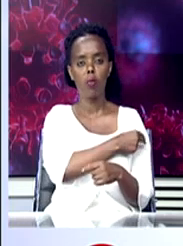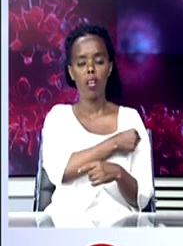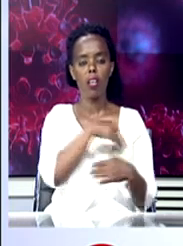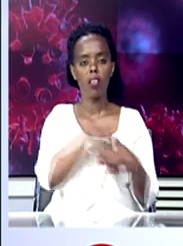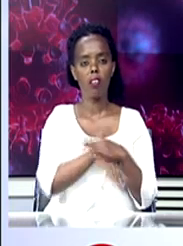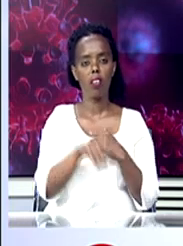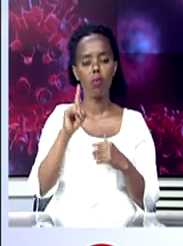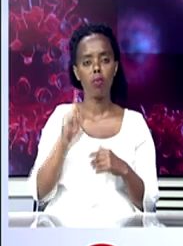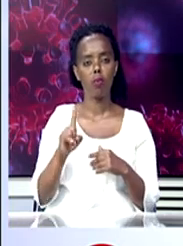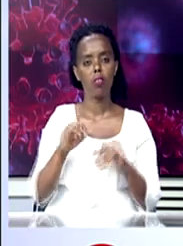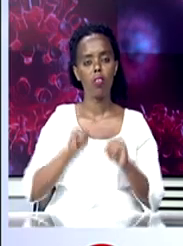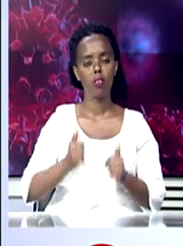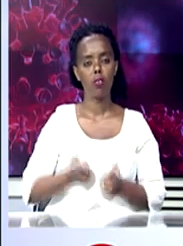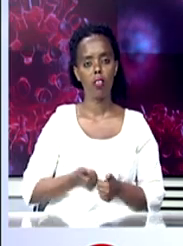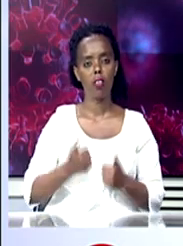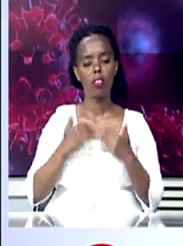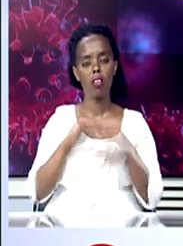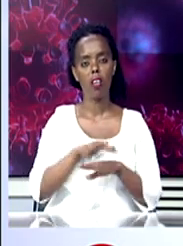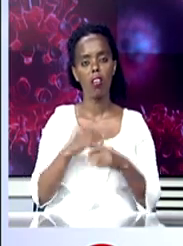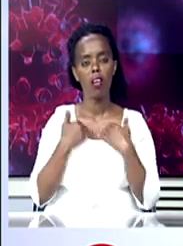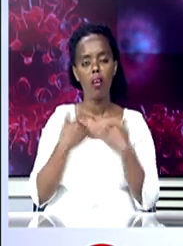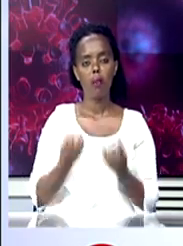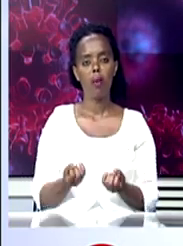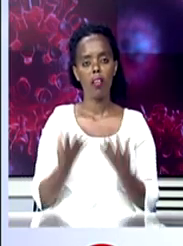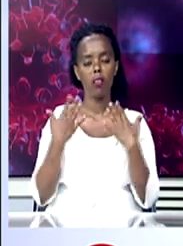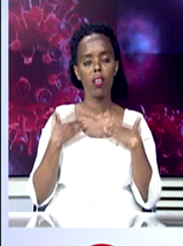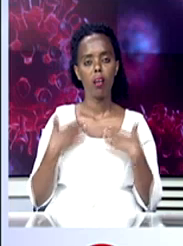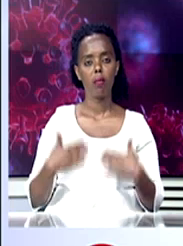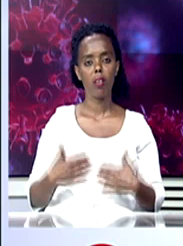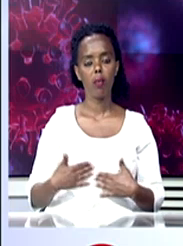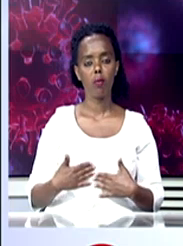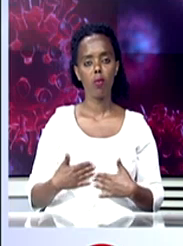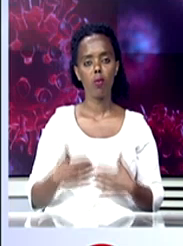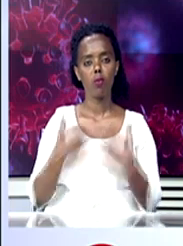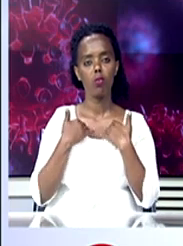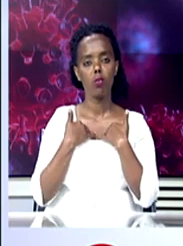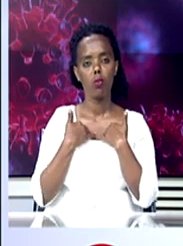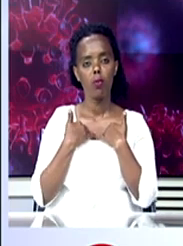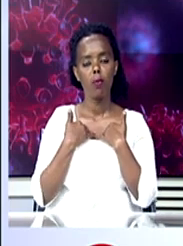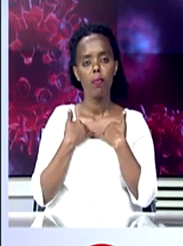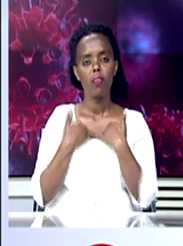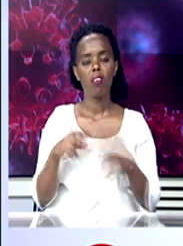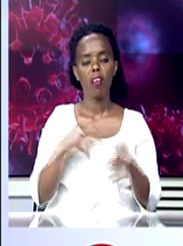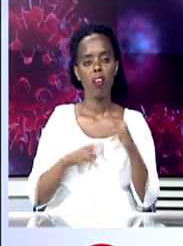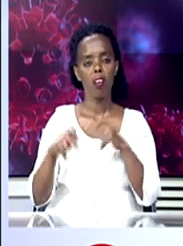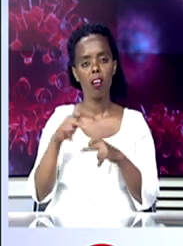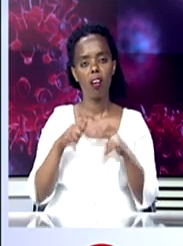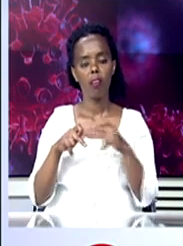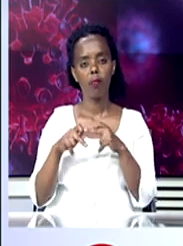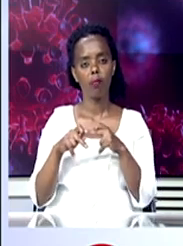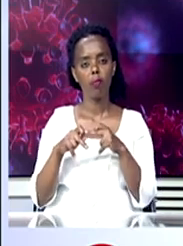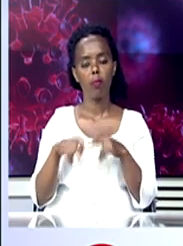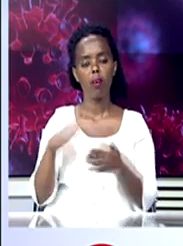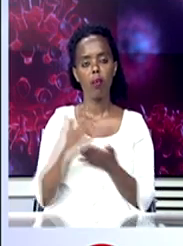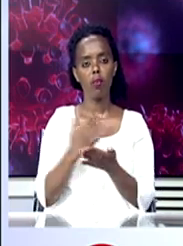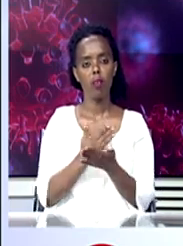irra jiraata. Because baay'inaan qaama midhamtoonni kun immoo jiru. Even sadarkaa